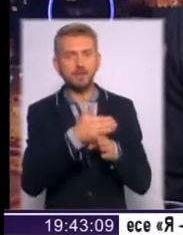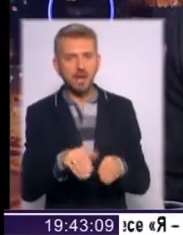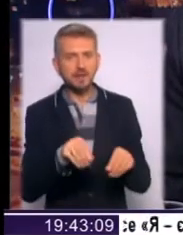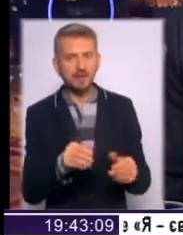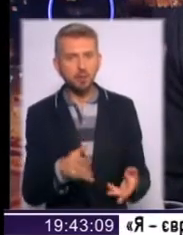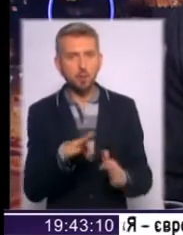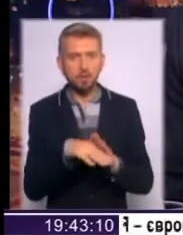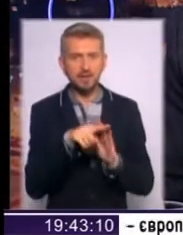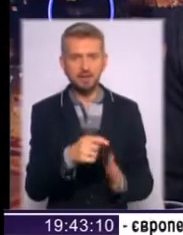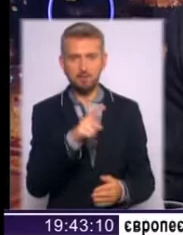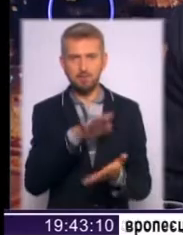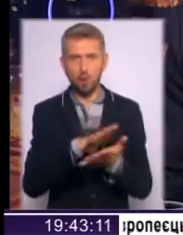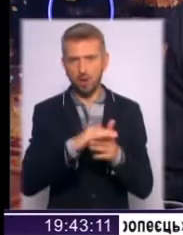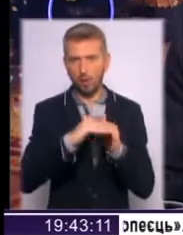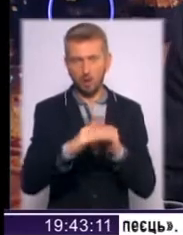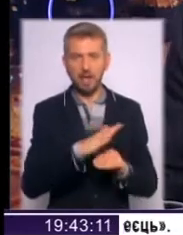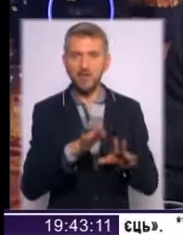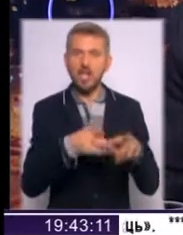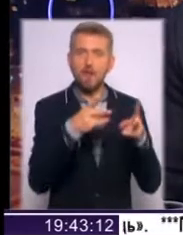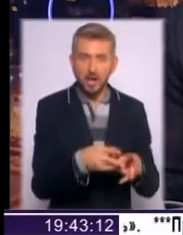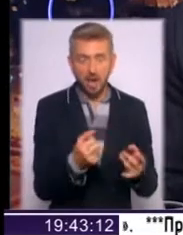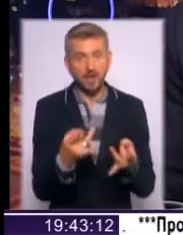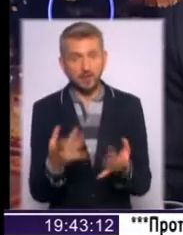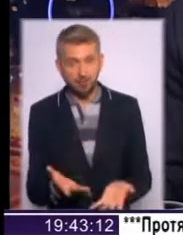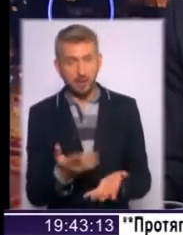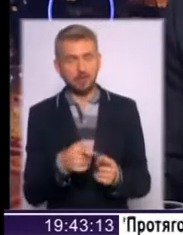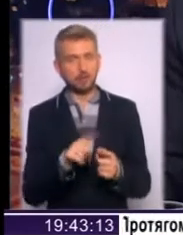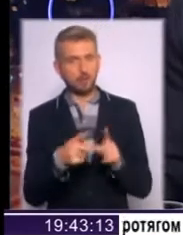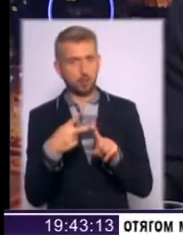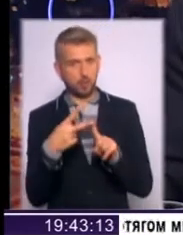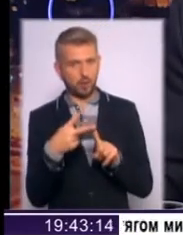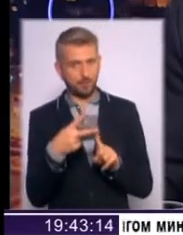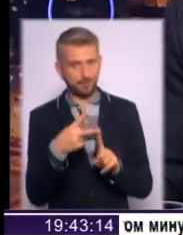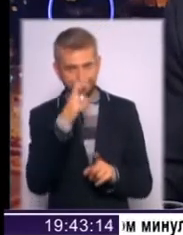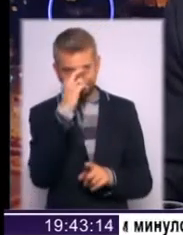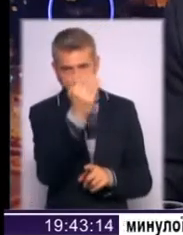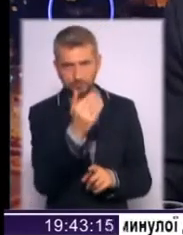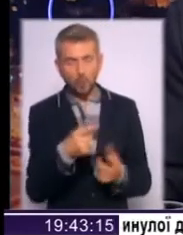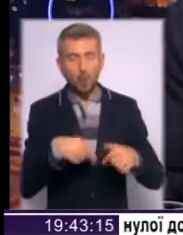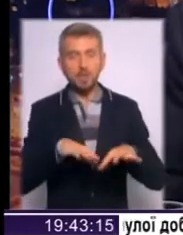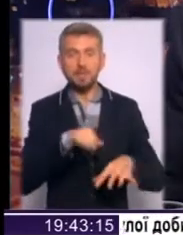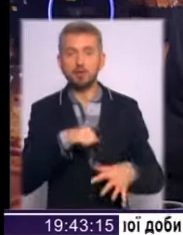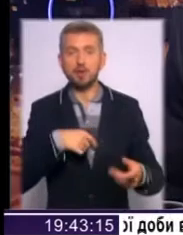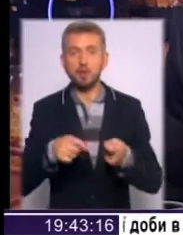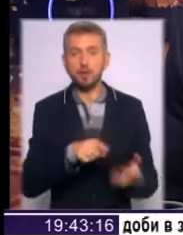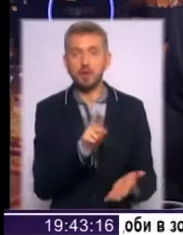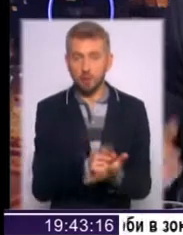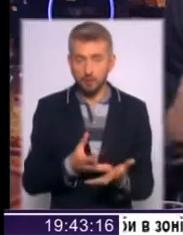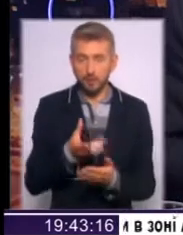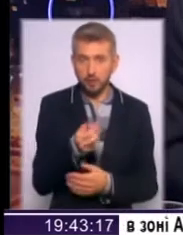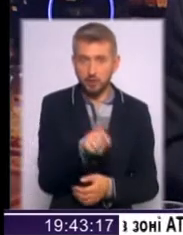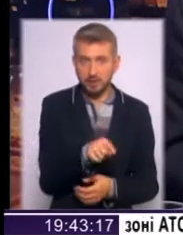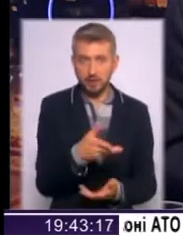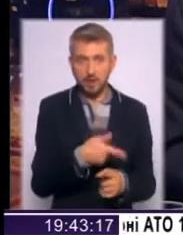землю під ці полігони, не тільки аварійні, а під звичайні. Це другий вклад держави. Органи місцевого самоврядування зі свого боку мають профінансувати це. Тобто